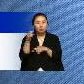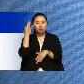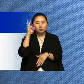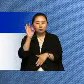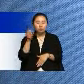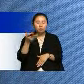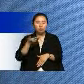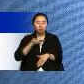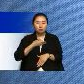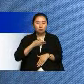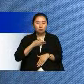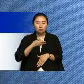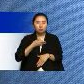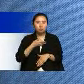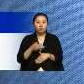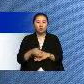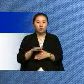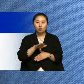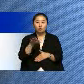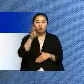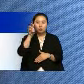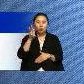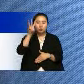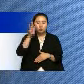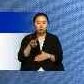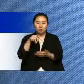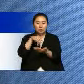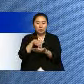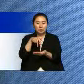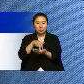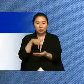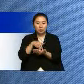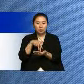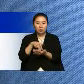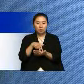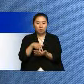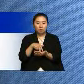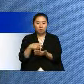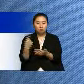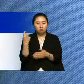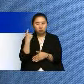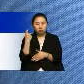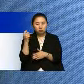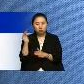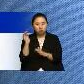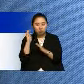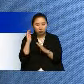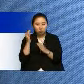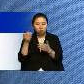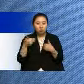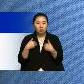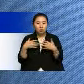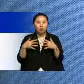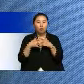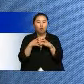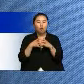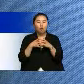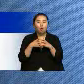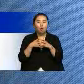인정을 해주고 우리 포천시의 입장을 들어줘서 준공